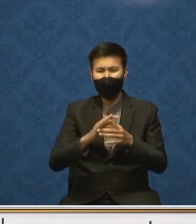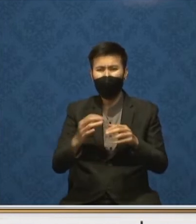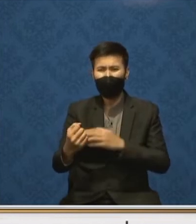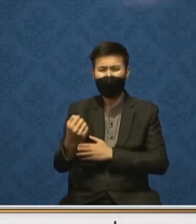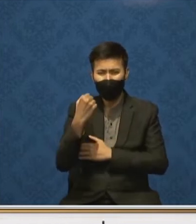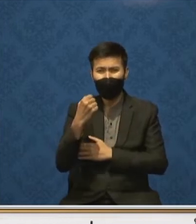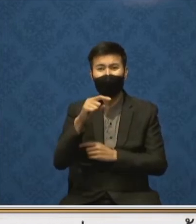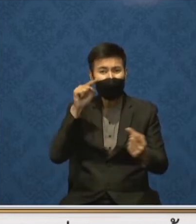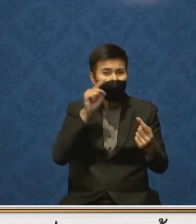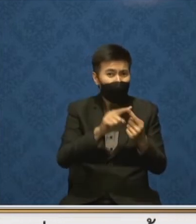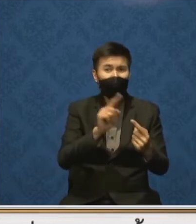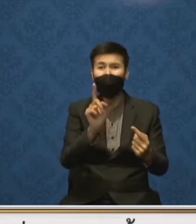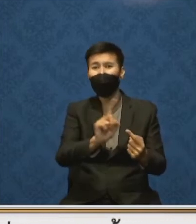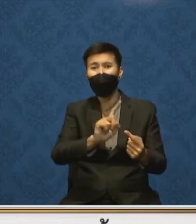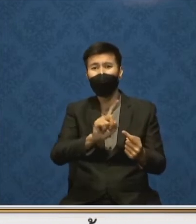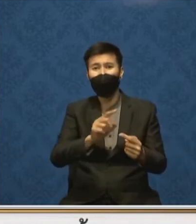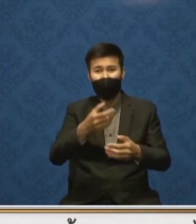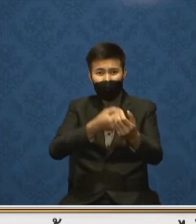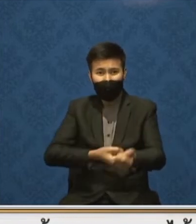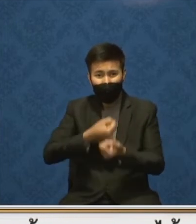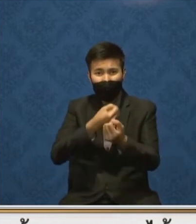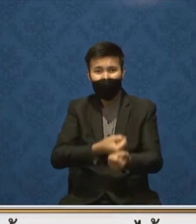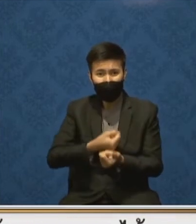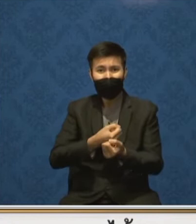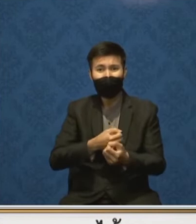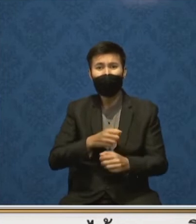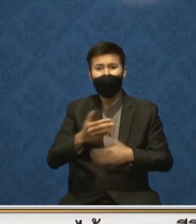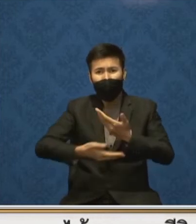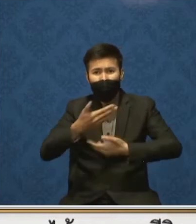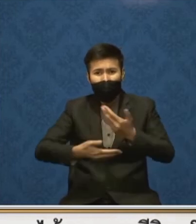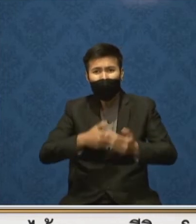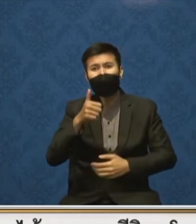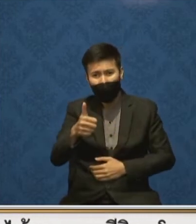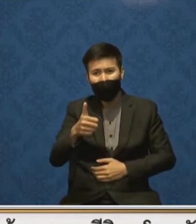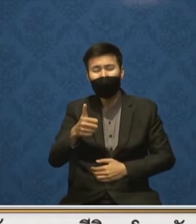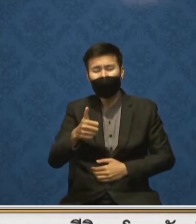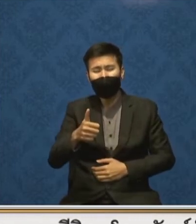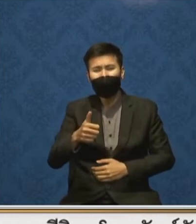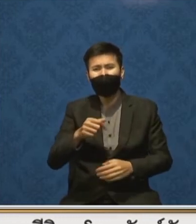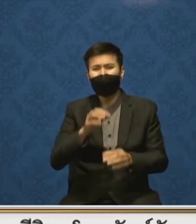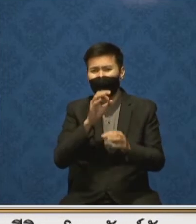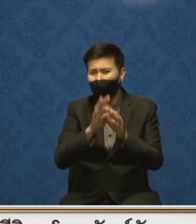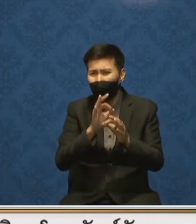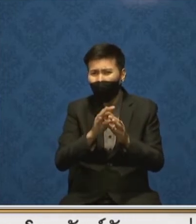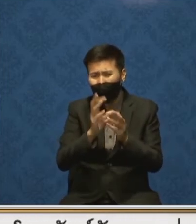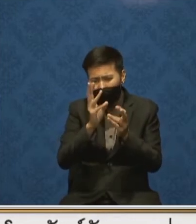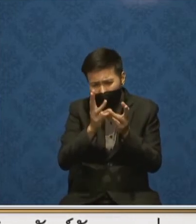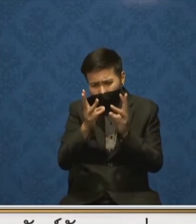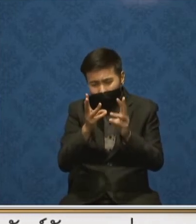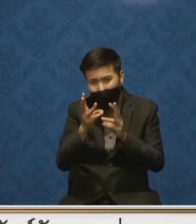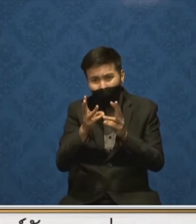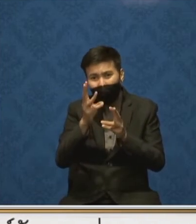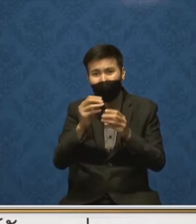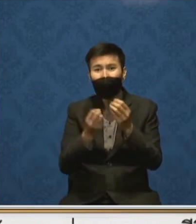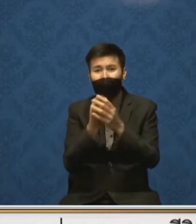ไปจนถึงกระเศรษสร้างมลค่าก็เลยไม่รู้วาตกลงแล้ว ธนาคามเมล็พันธ์จะทำเพื่ตอบจว